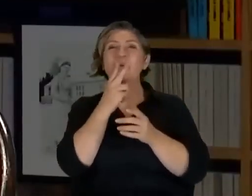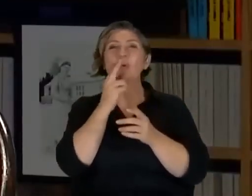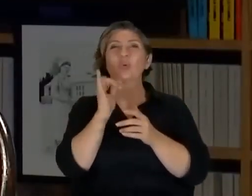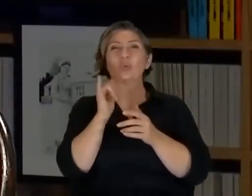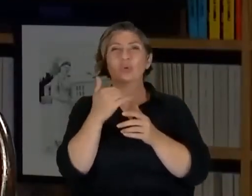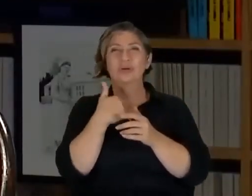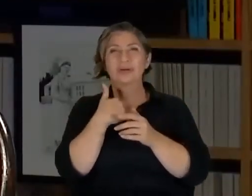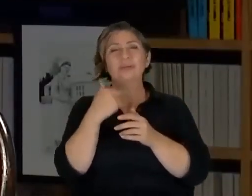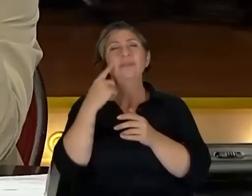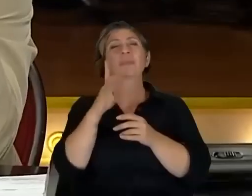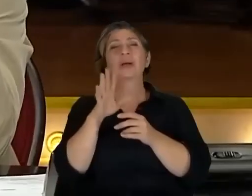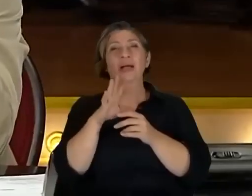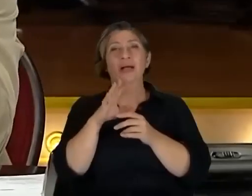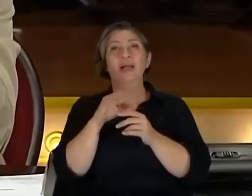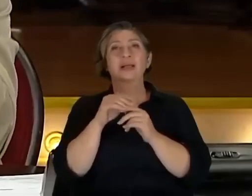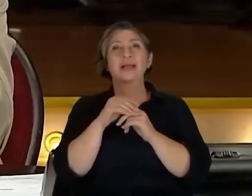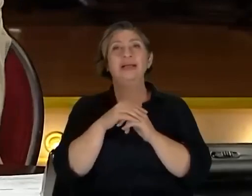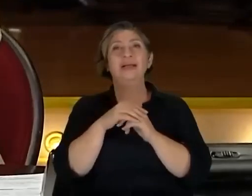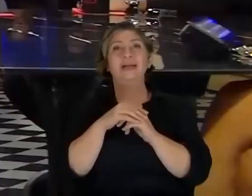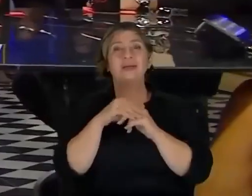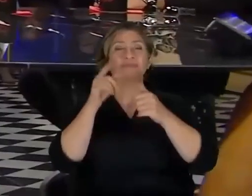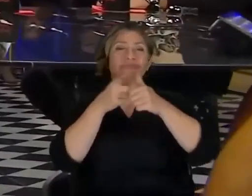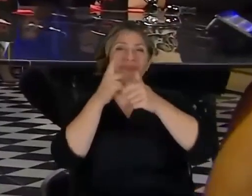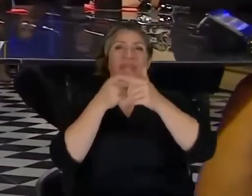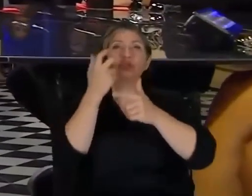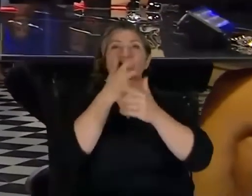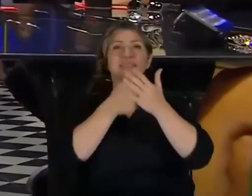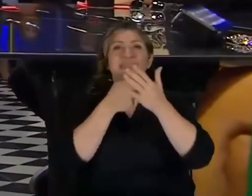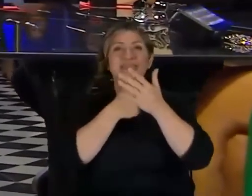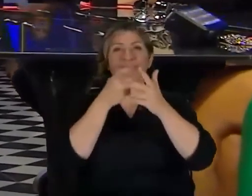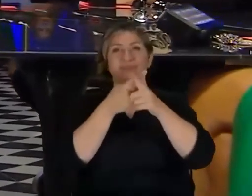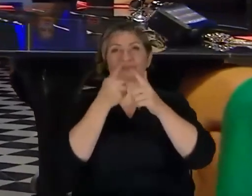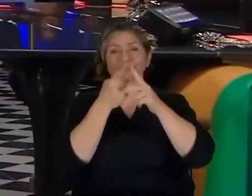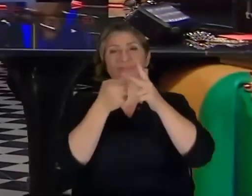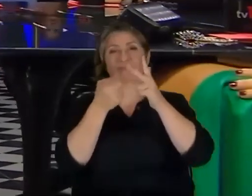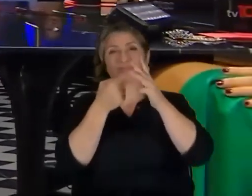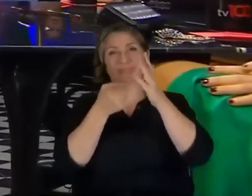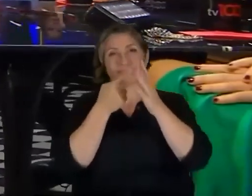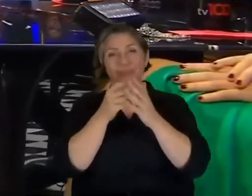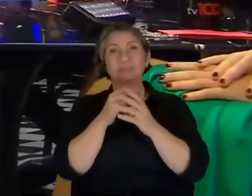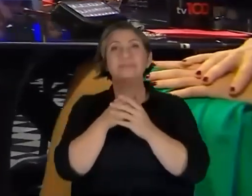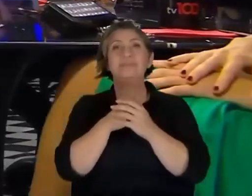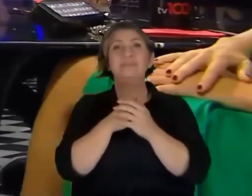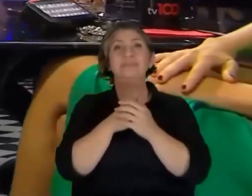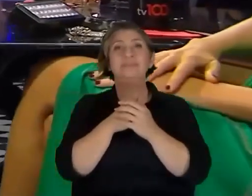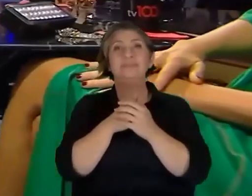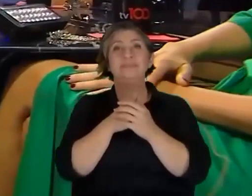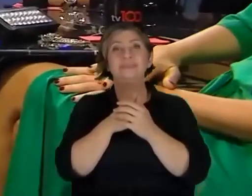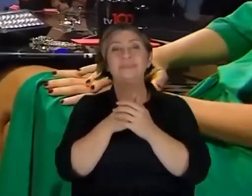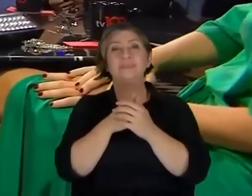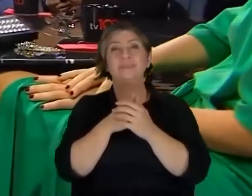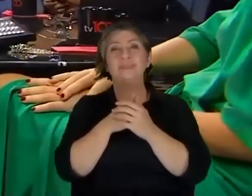Benim şeyime bakma. Love. I've evet. Got you. I've got you under my skin. My skin. New York, New York.